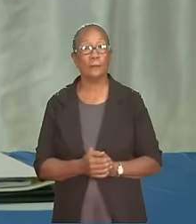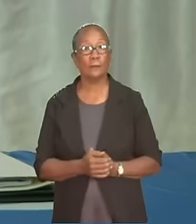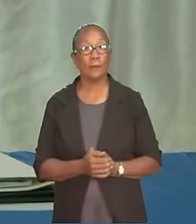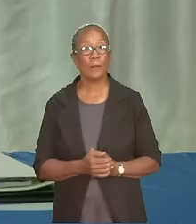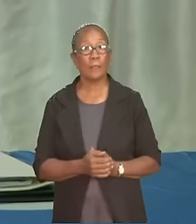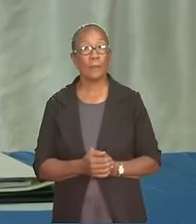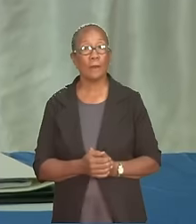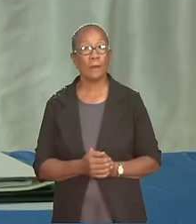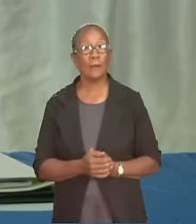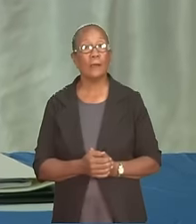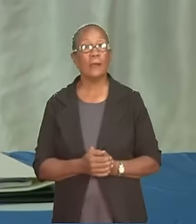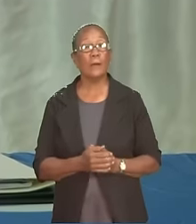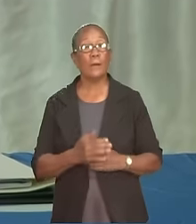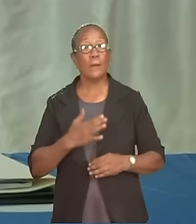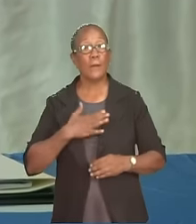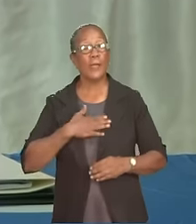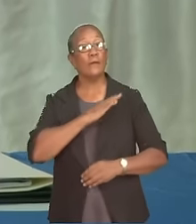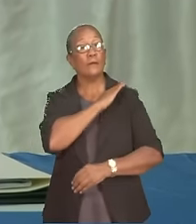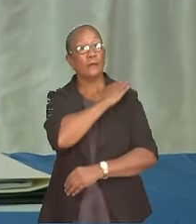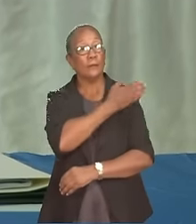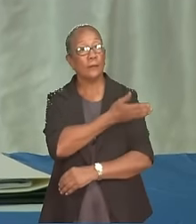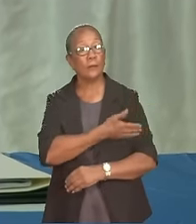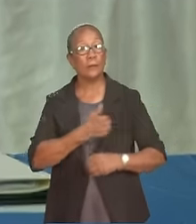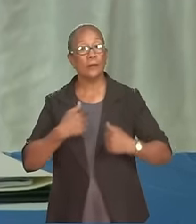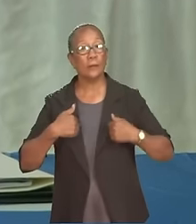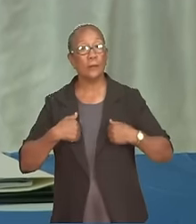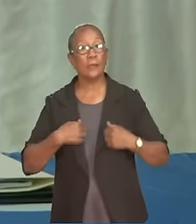volk en dat is betaald privé.